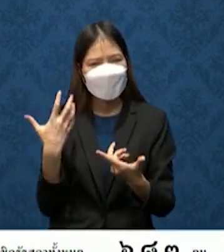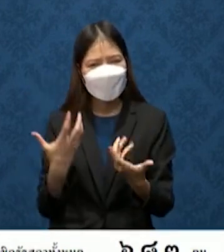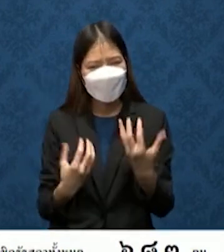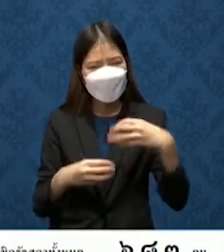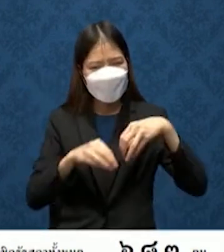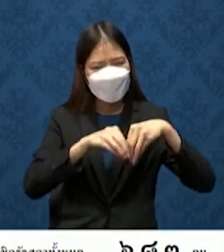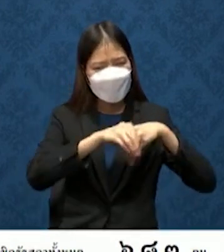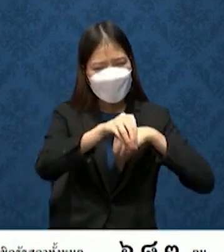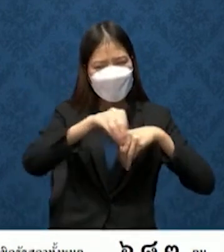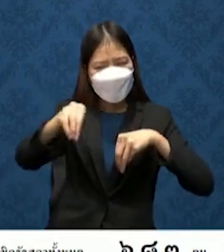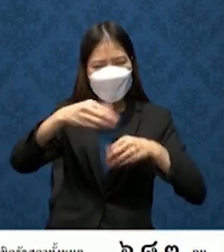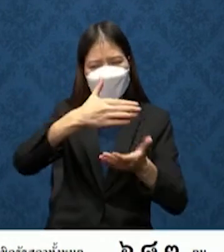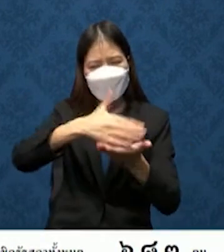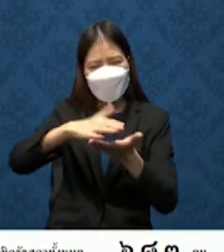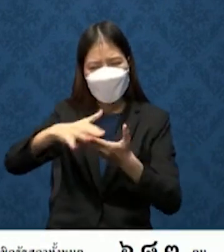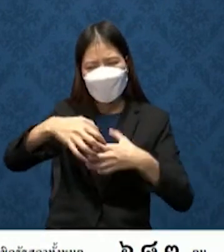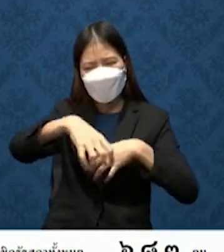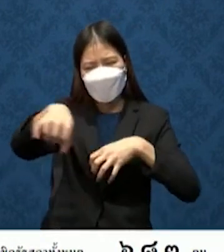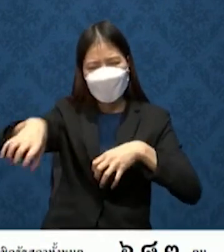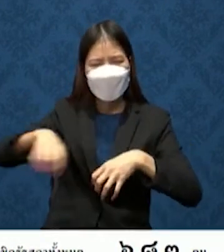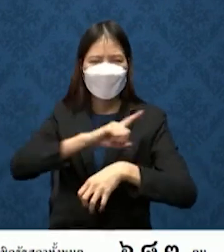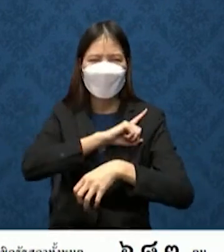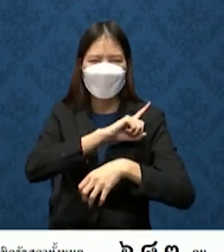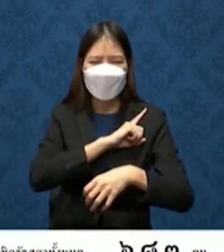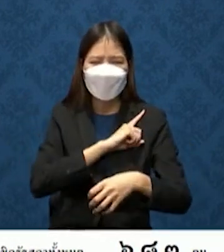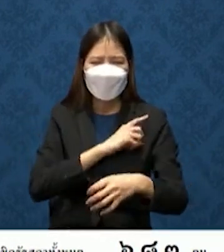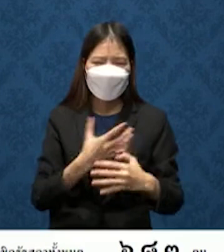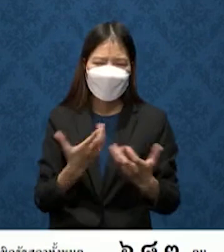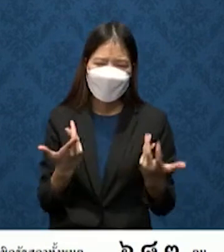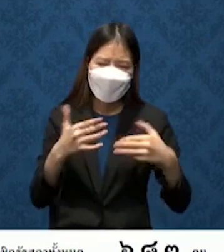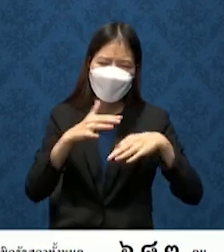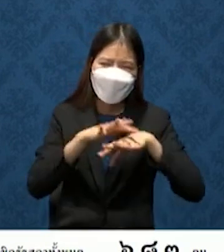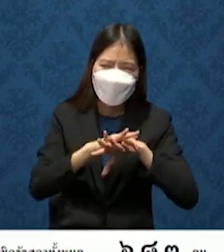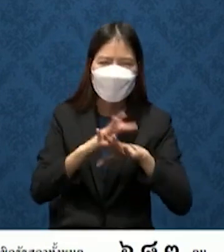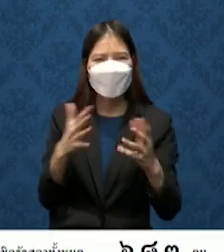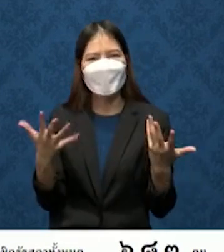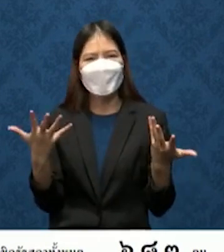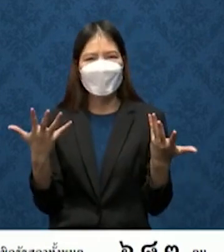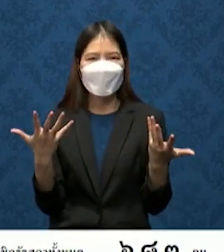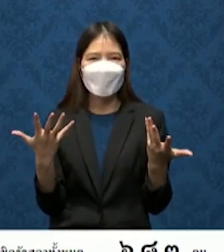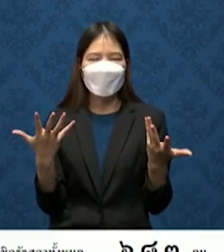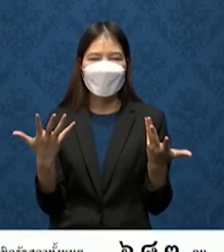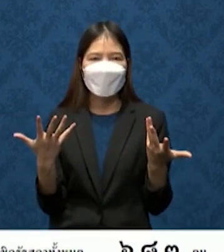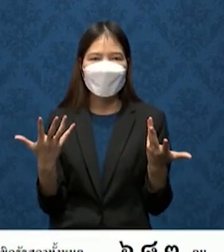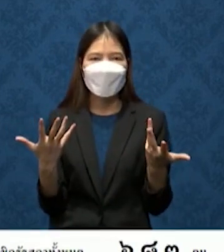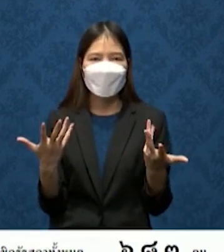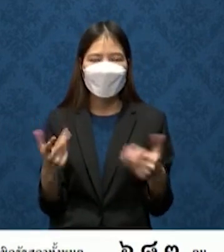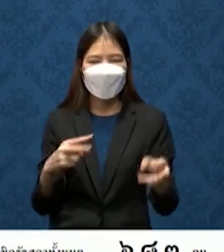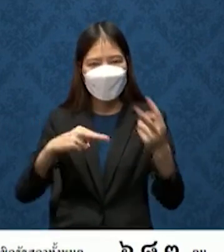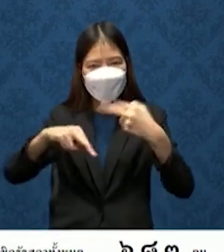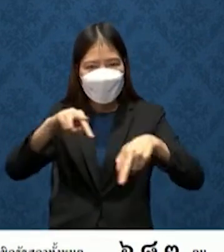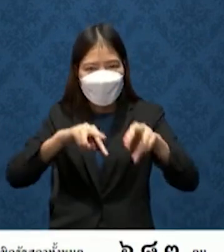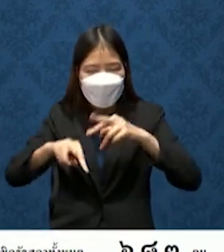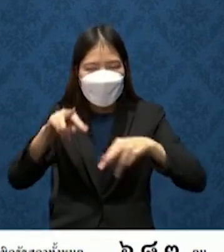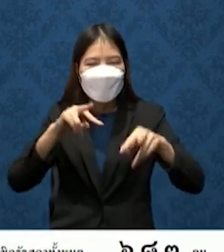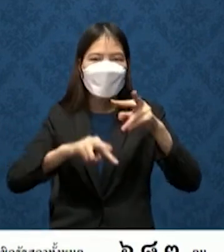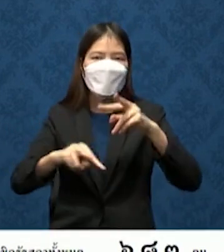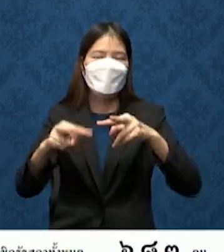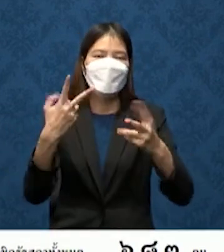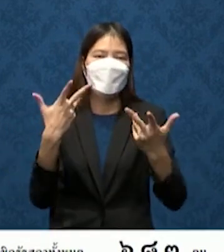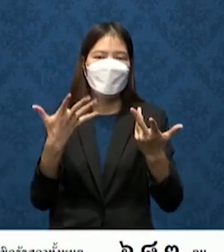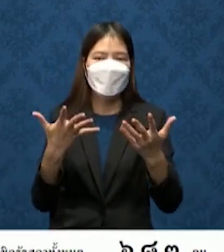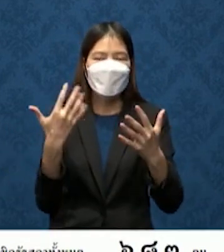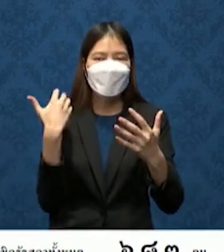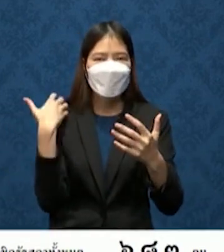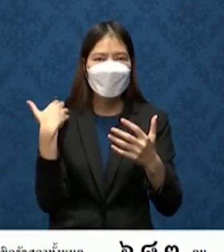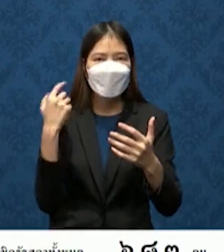นาจ ขาดการมีส่นร่วม ขาดการถวงดุนและตัวดสอบเดิมเคยเป็